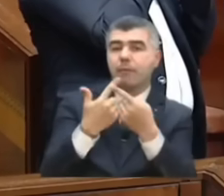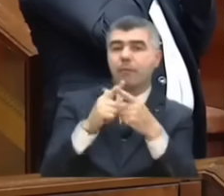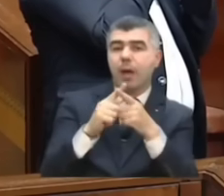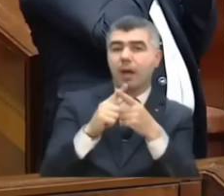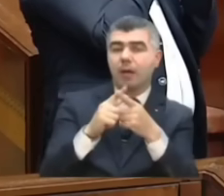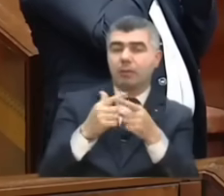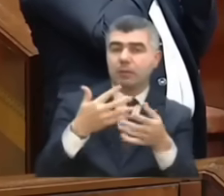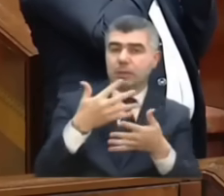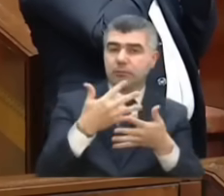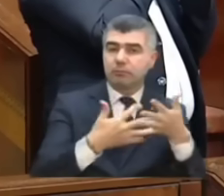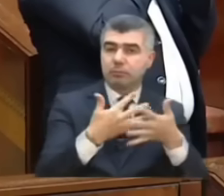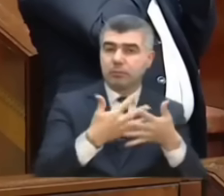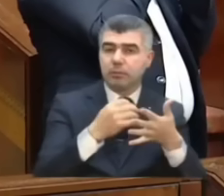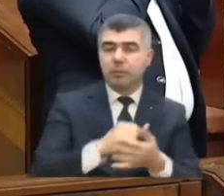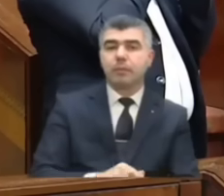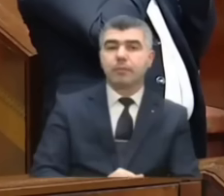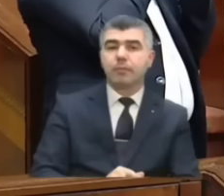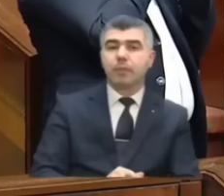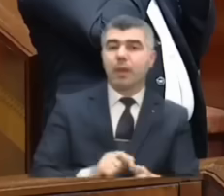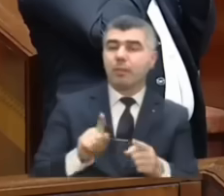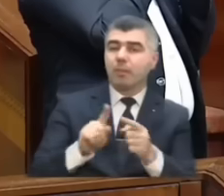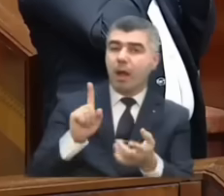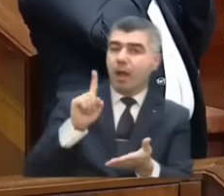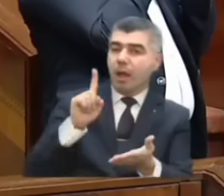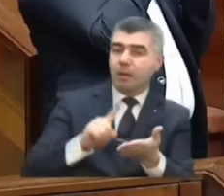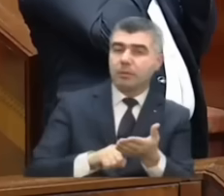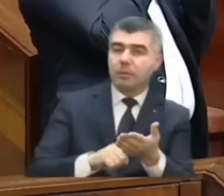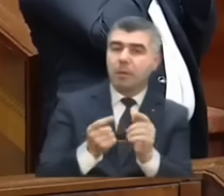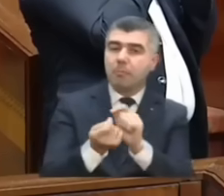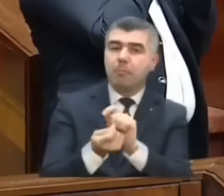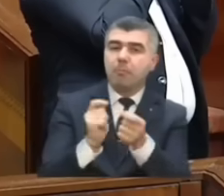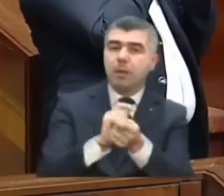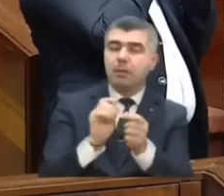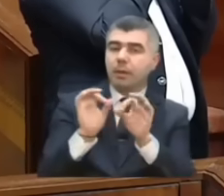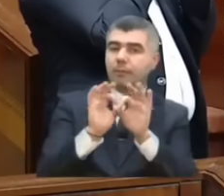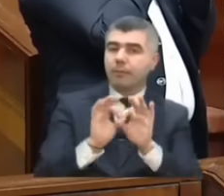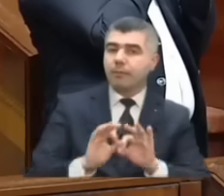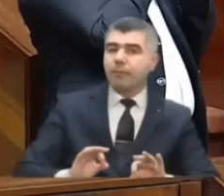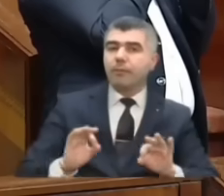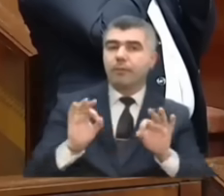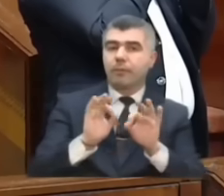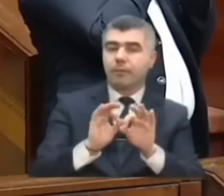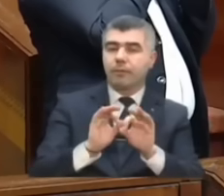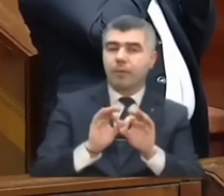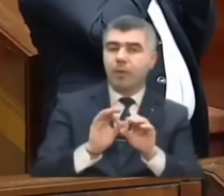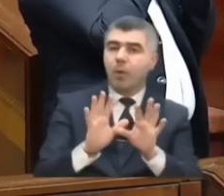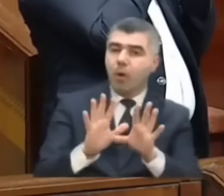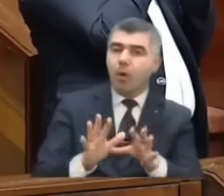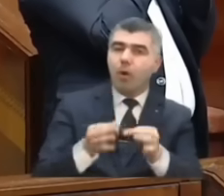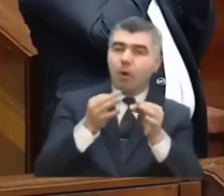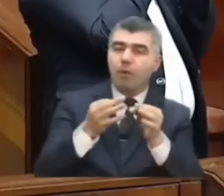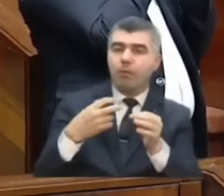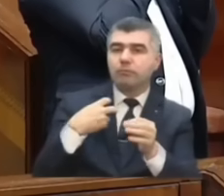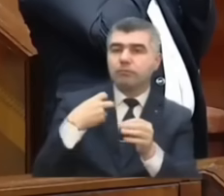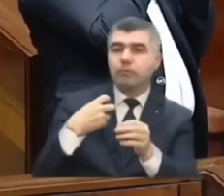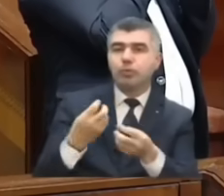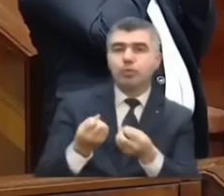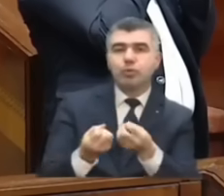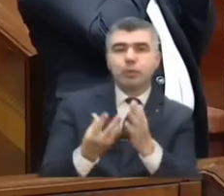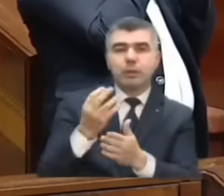أرسيتموها وضمان عدم تحولها لريع جديد وانبعاث فئة من الأغنياء